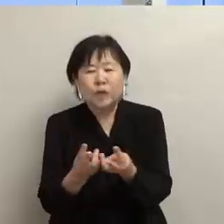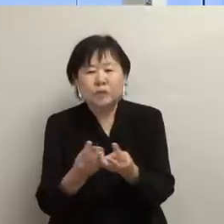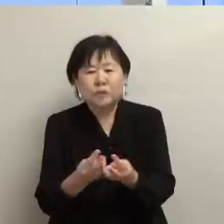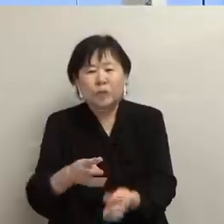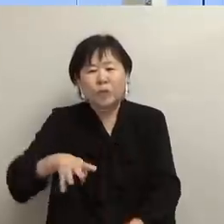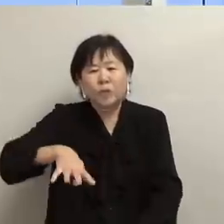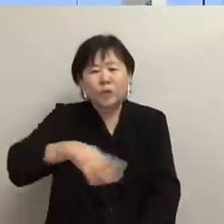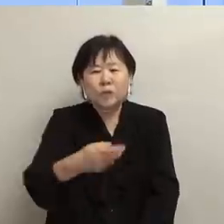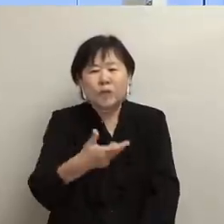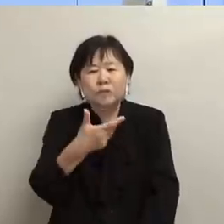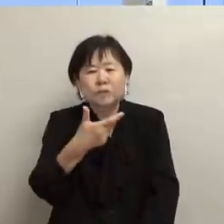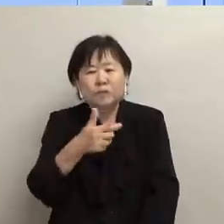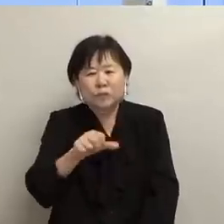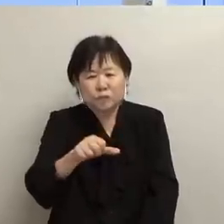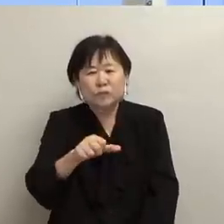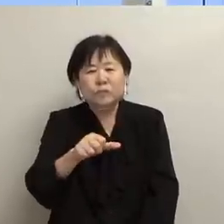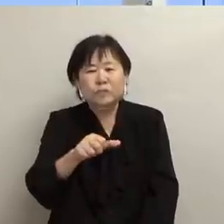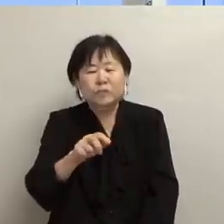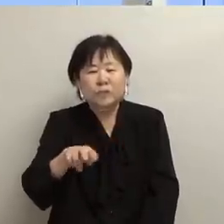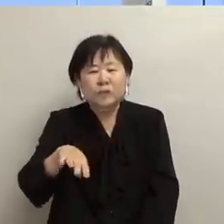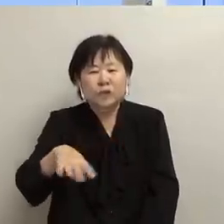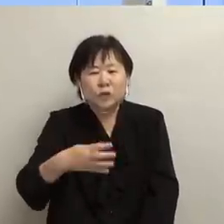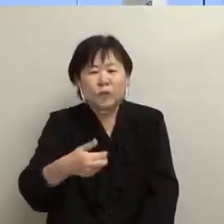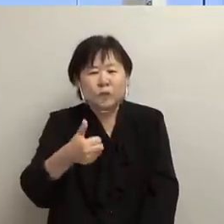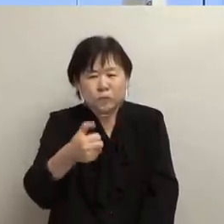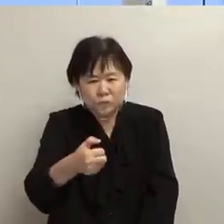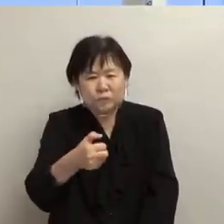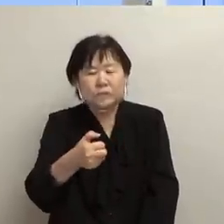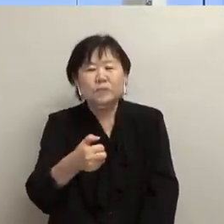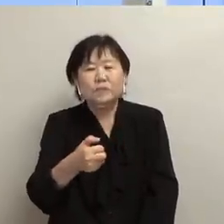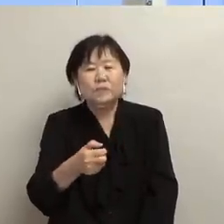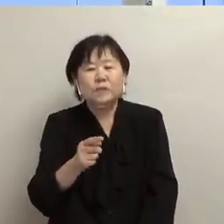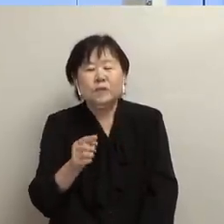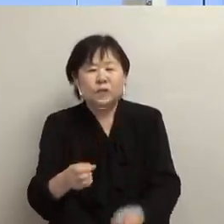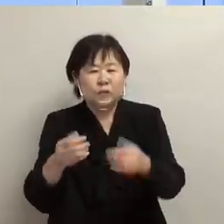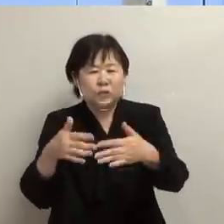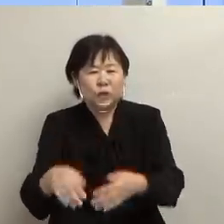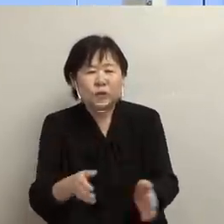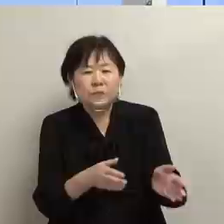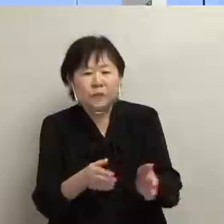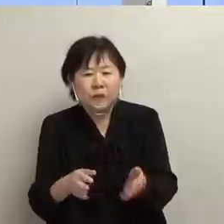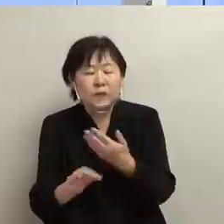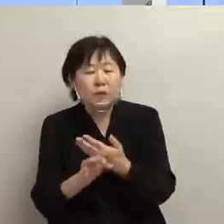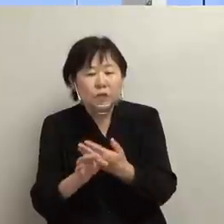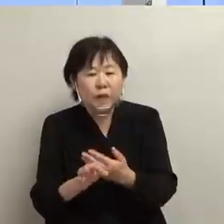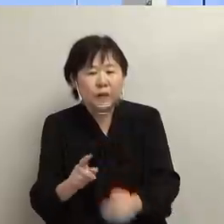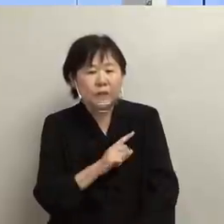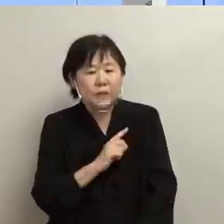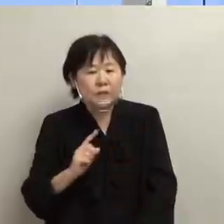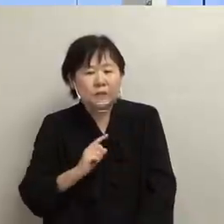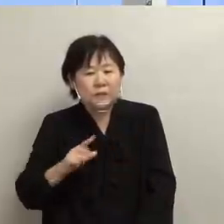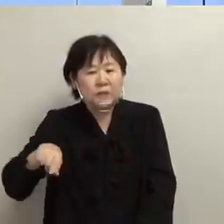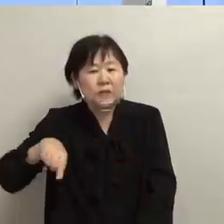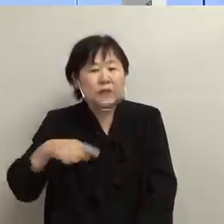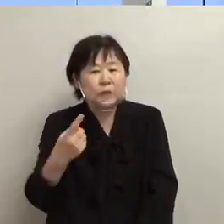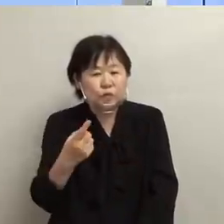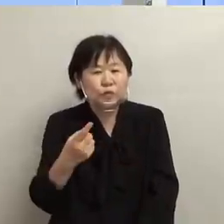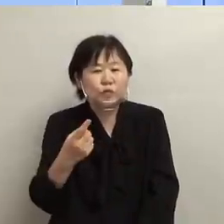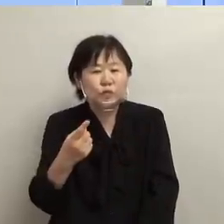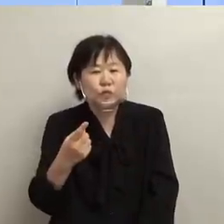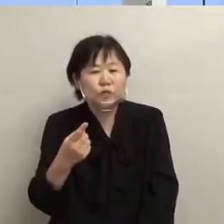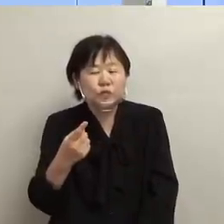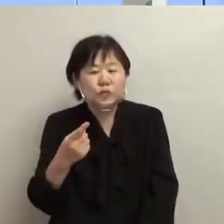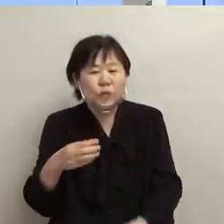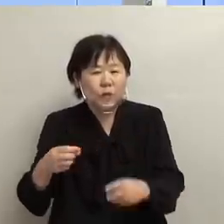するとこういう条件をしっかり整えることによって例えば1日100ぐらいのその